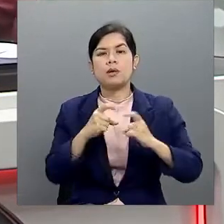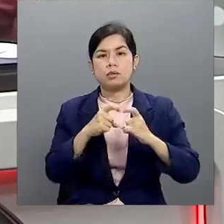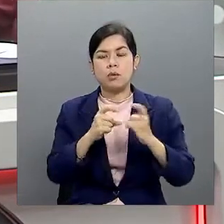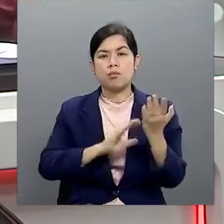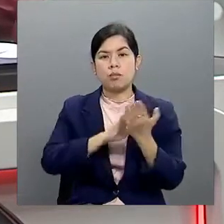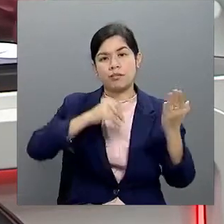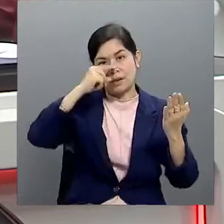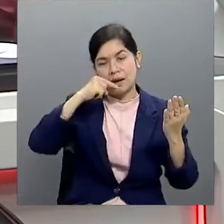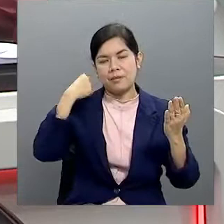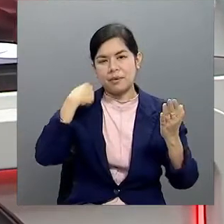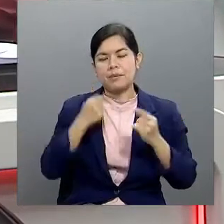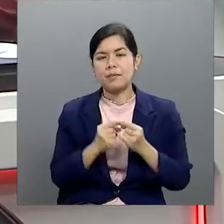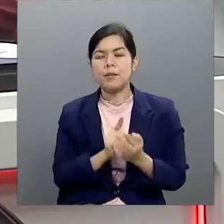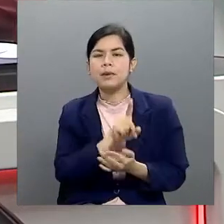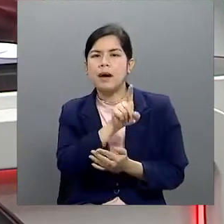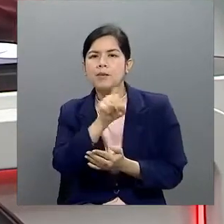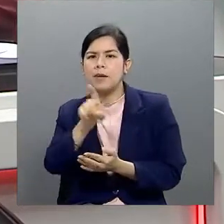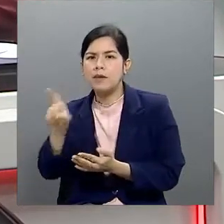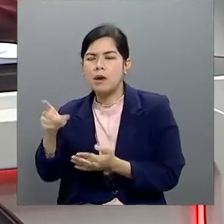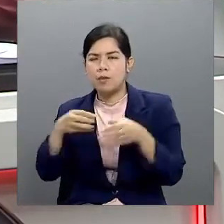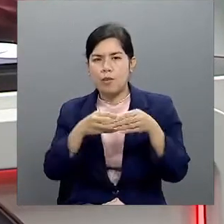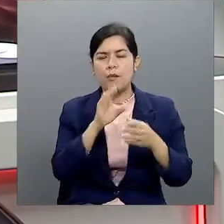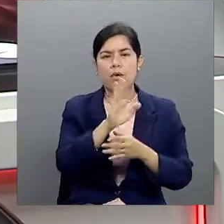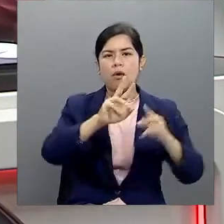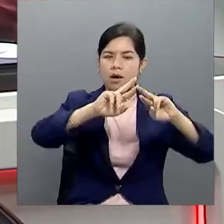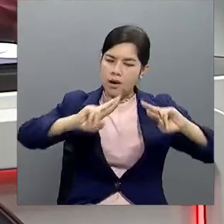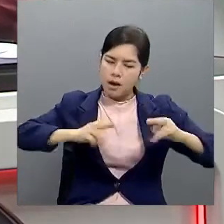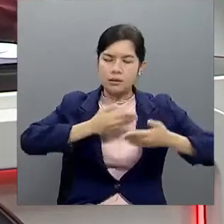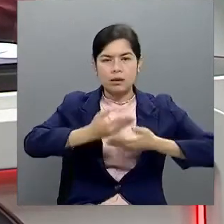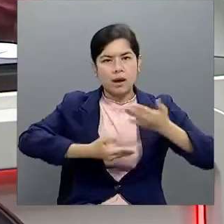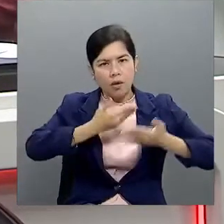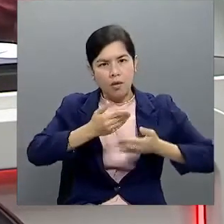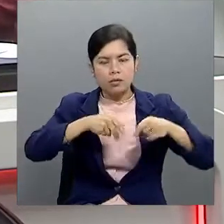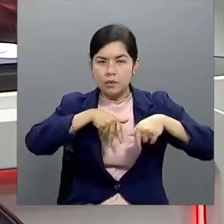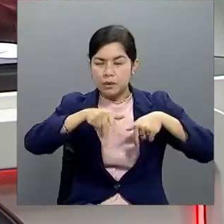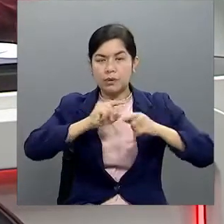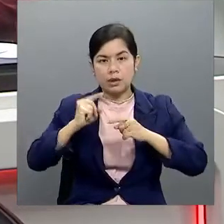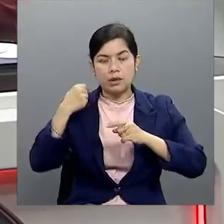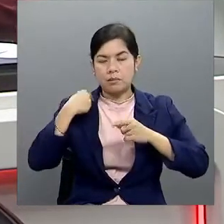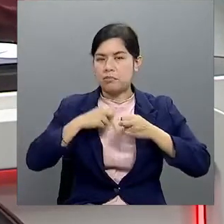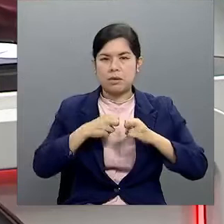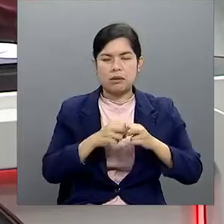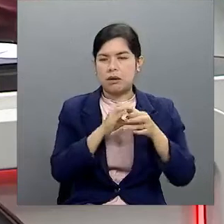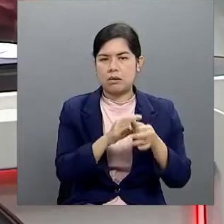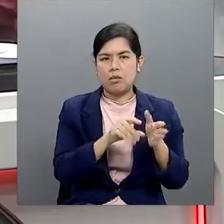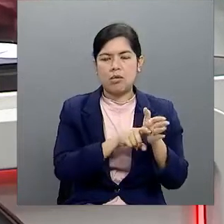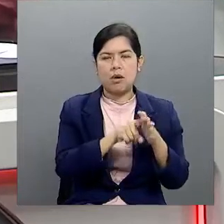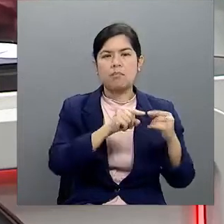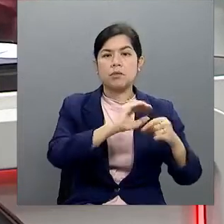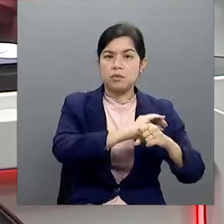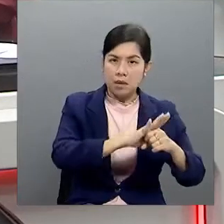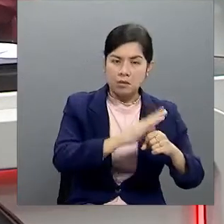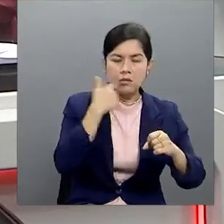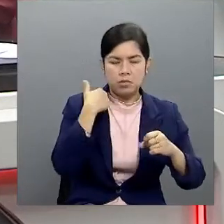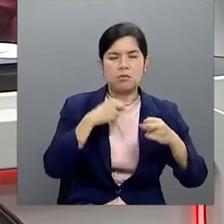ผู้ได้รับผลกระทบในพื้นที่จังหวัดภูเก็ตนะคะรวมถึงการผลักดันภูเก็ตโมเดลค่ะเพื่อที่จะฟื้นฟูเศรษฐกิจหลังจากได้รับผลกระทบจากการระบาด